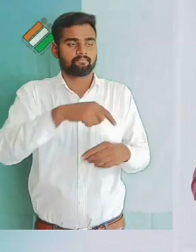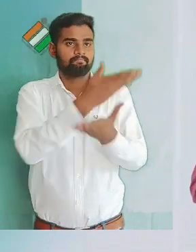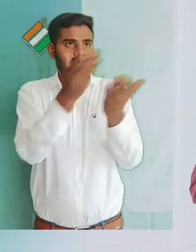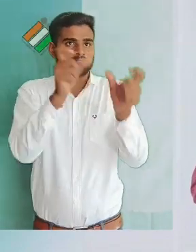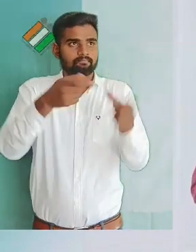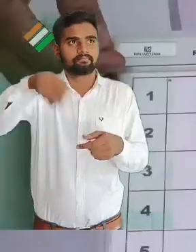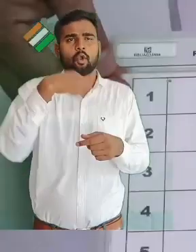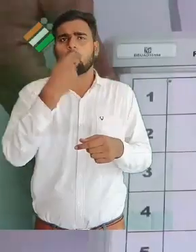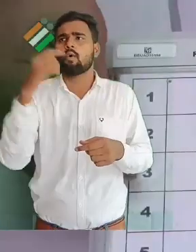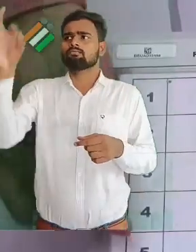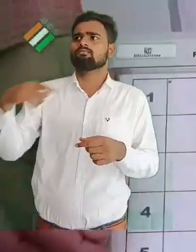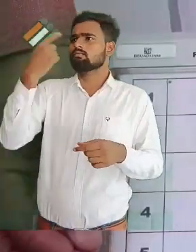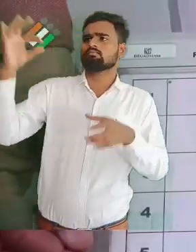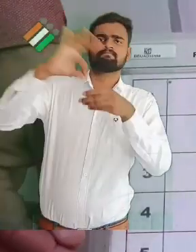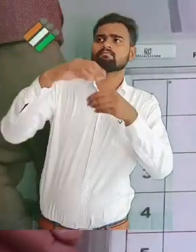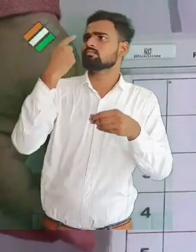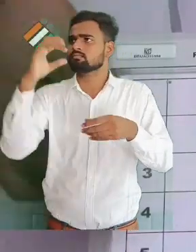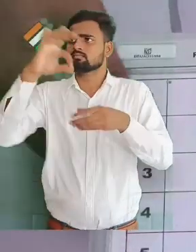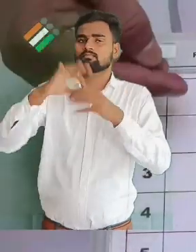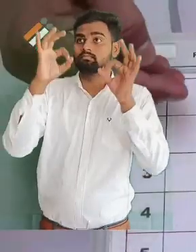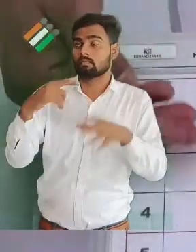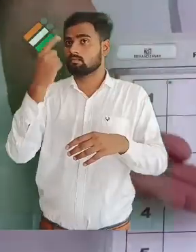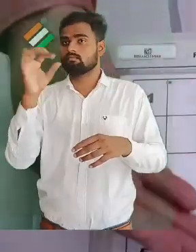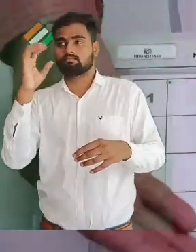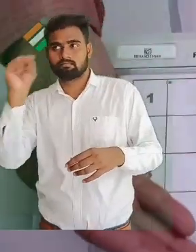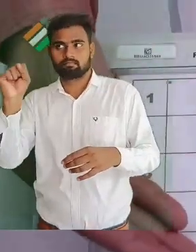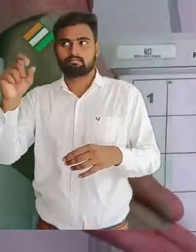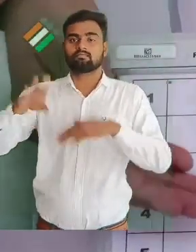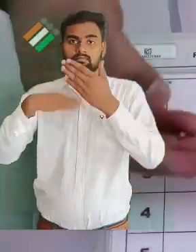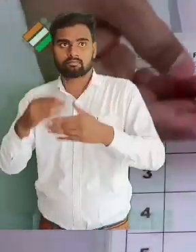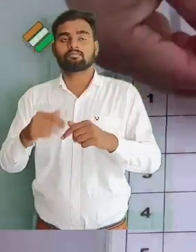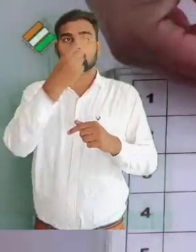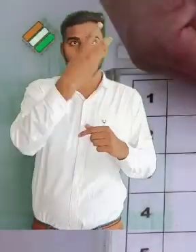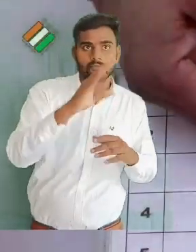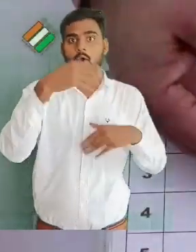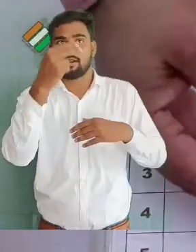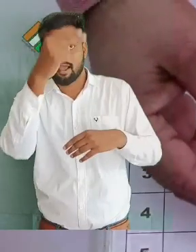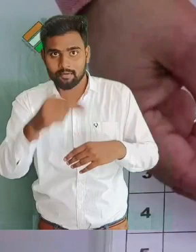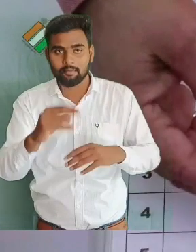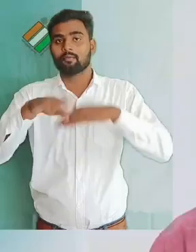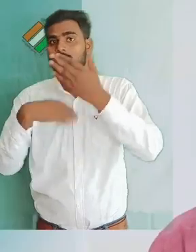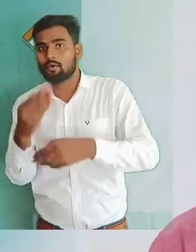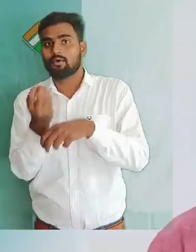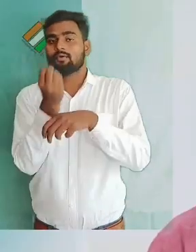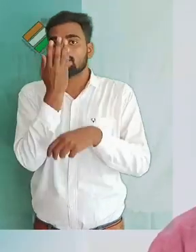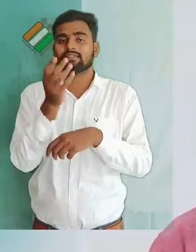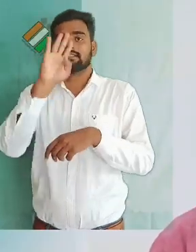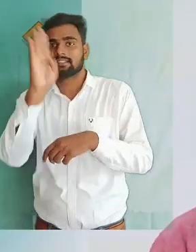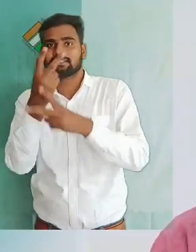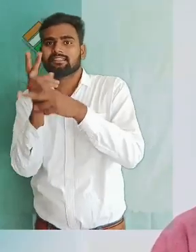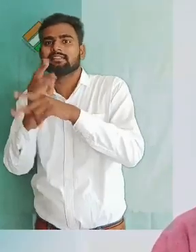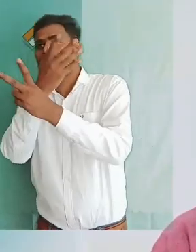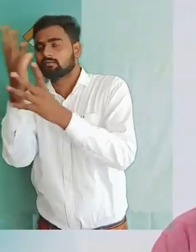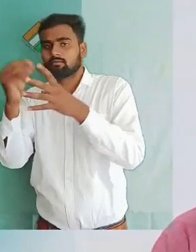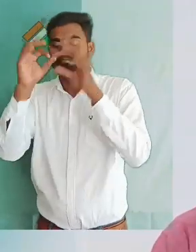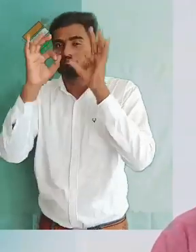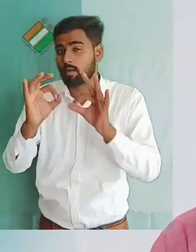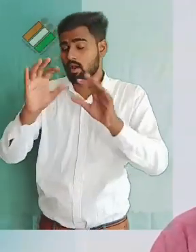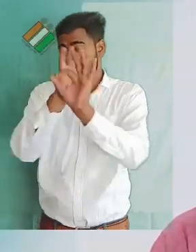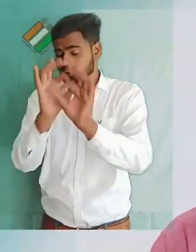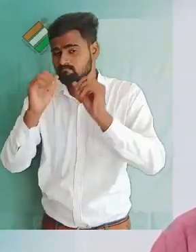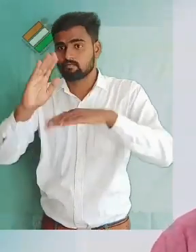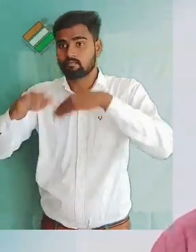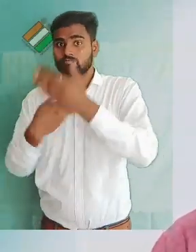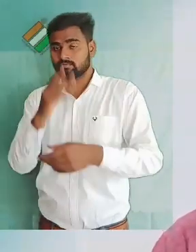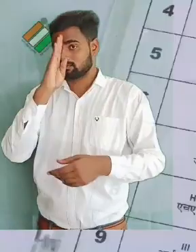जिसे आप वोट देना चाहते हैं उस उम्मीदवार की क्रम संख्या, नाम और चुनाव चिन्ह की अच्छे से पहचान करने के बाद ही उसके सामने दिए